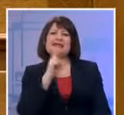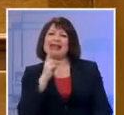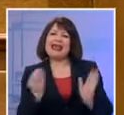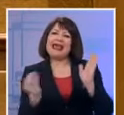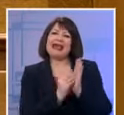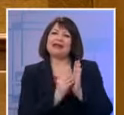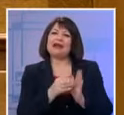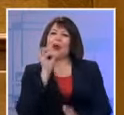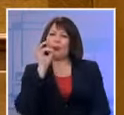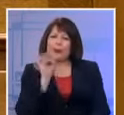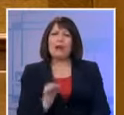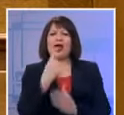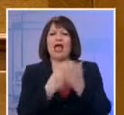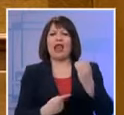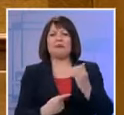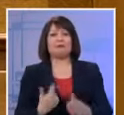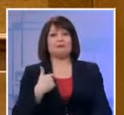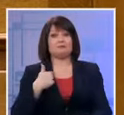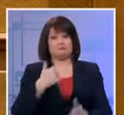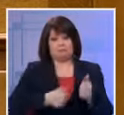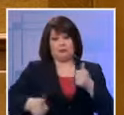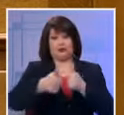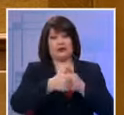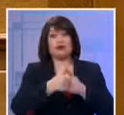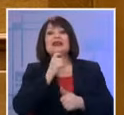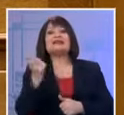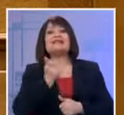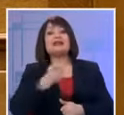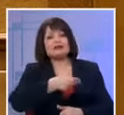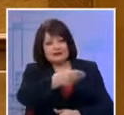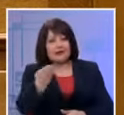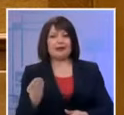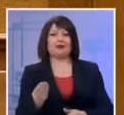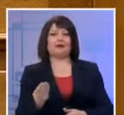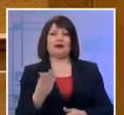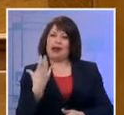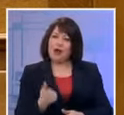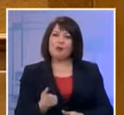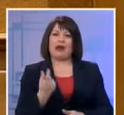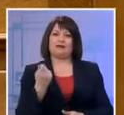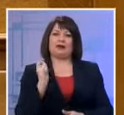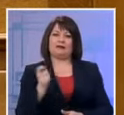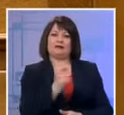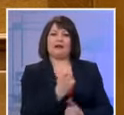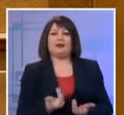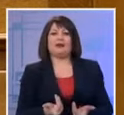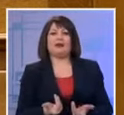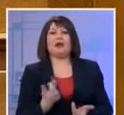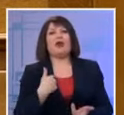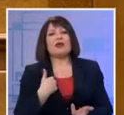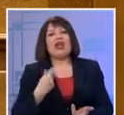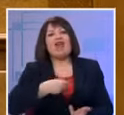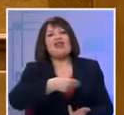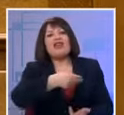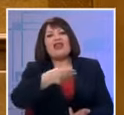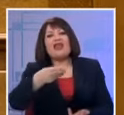ελλείμματος. Προτεραιότητά μας εμάς είναι να δίνουμε συντάξεις. Να έχουμε να δίνουμε. Όχι να τάζουμε και να μην